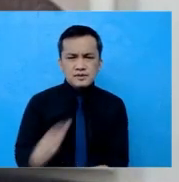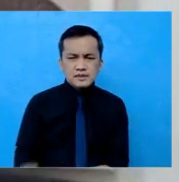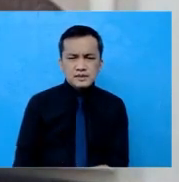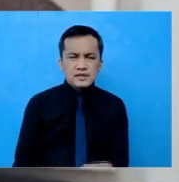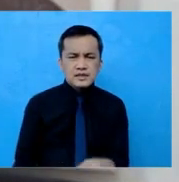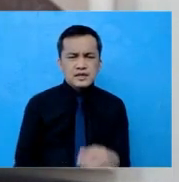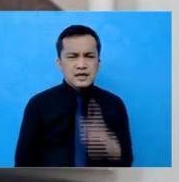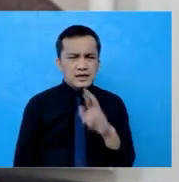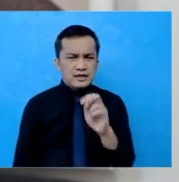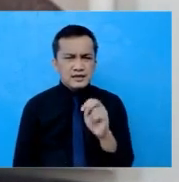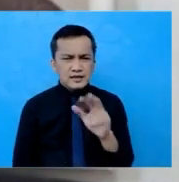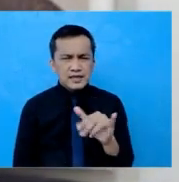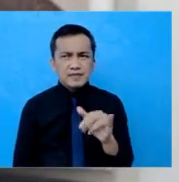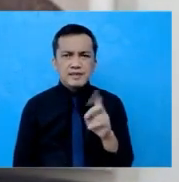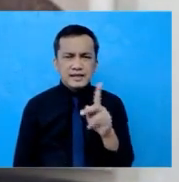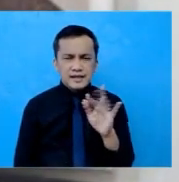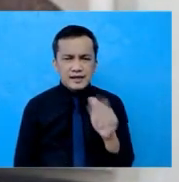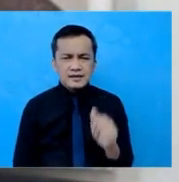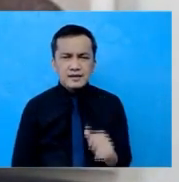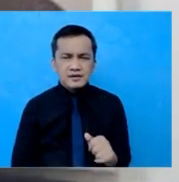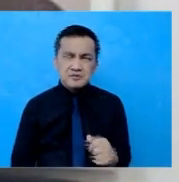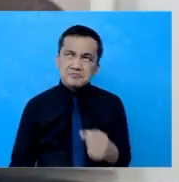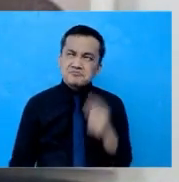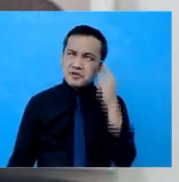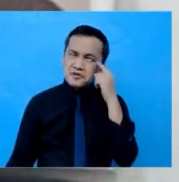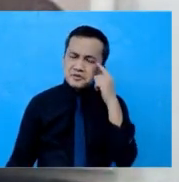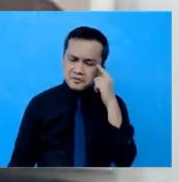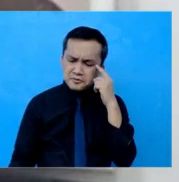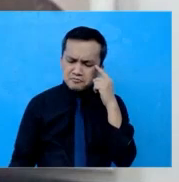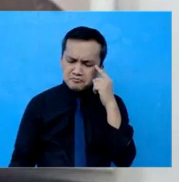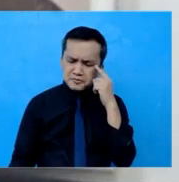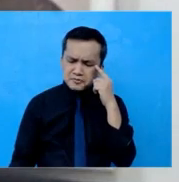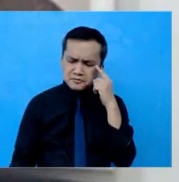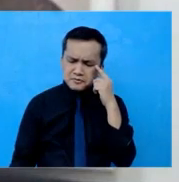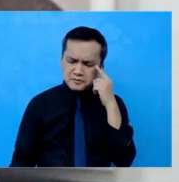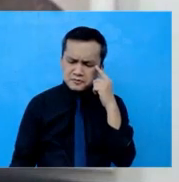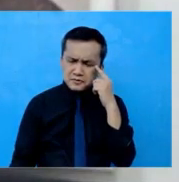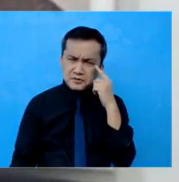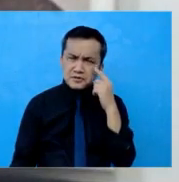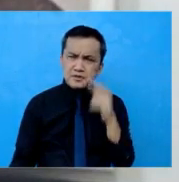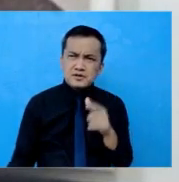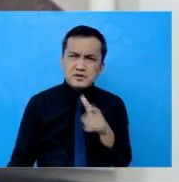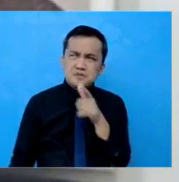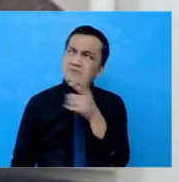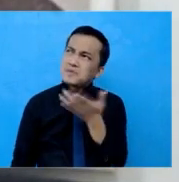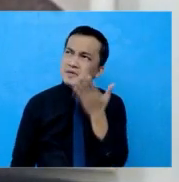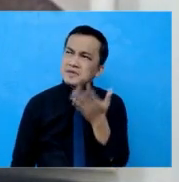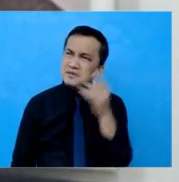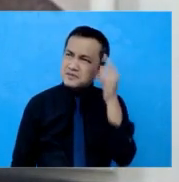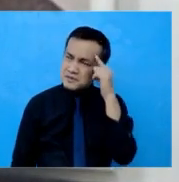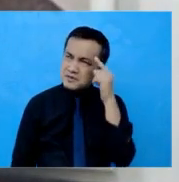eh. Siguro, swerte din. Siguro, partly fate.